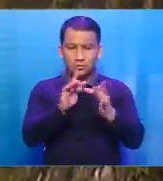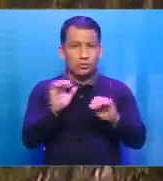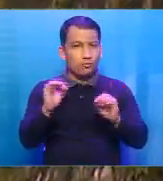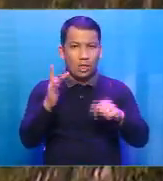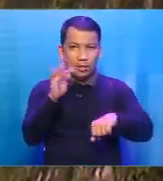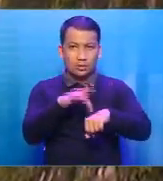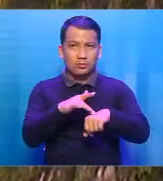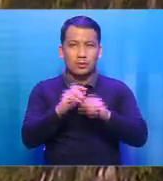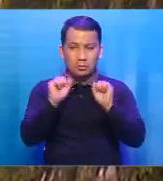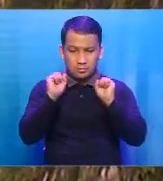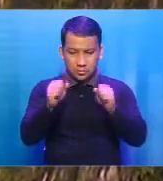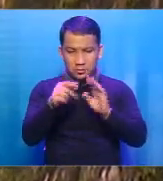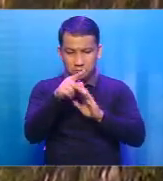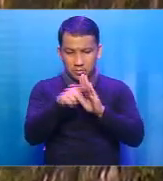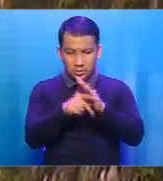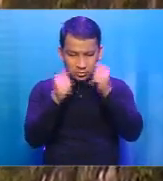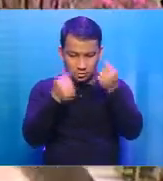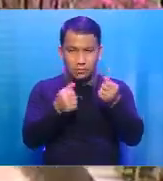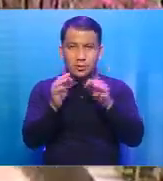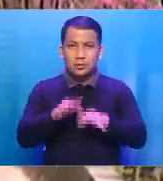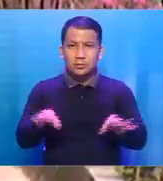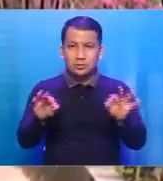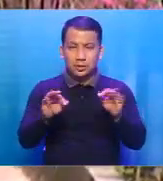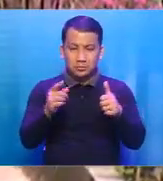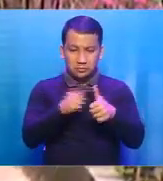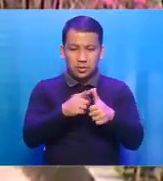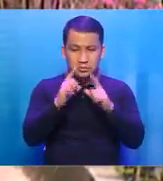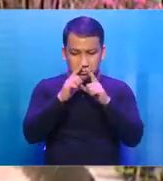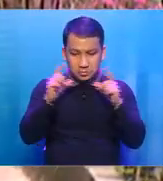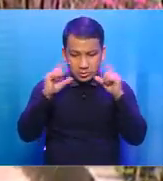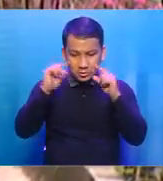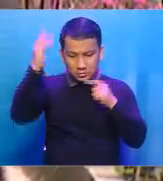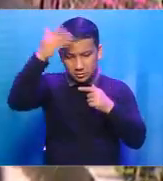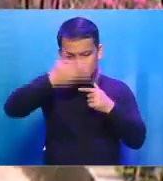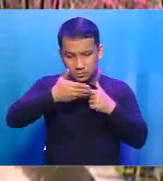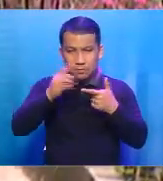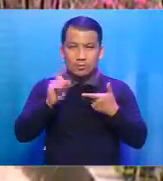at minimum health standards gaya ng pagsusuot ng face shield at face